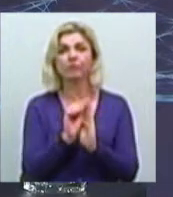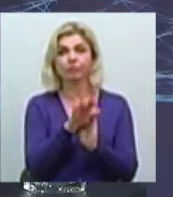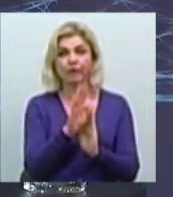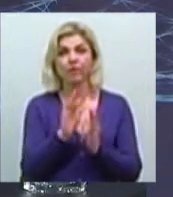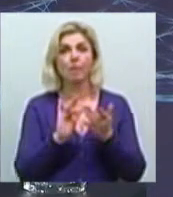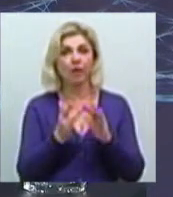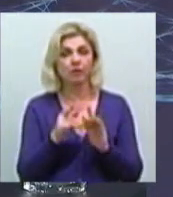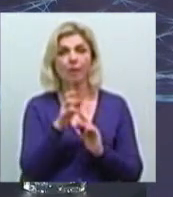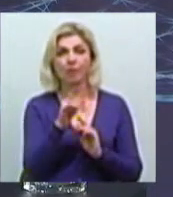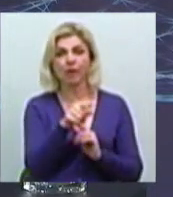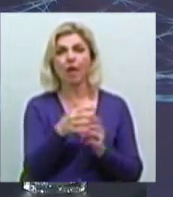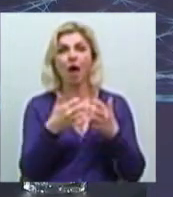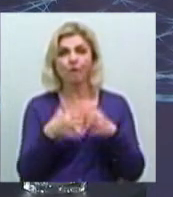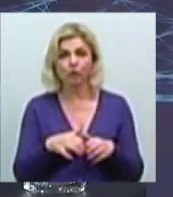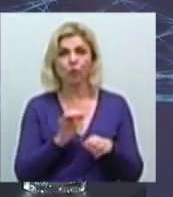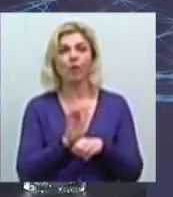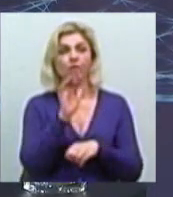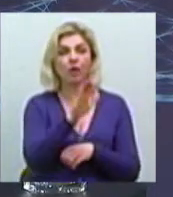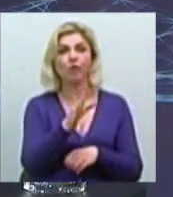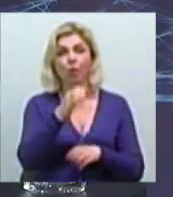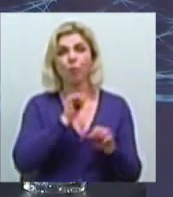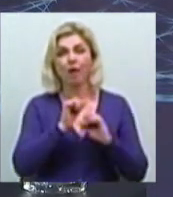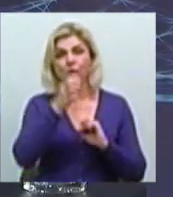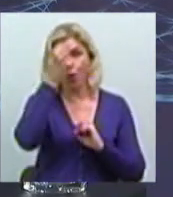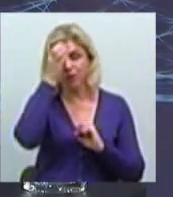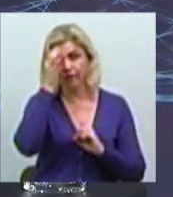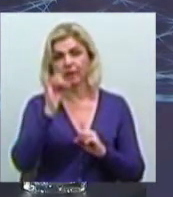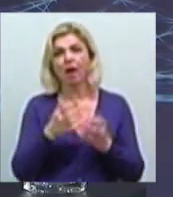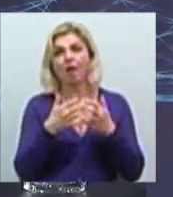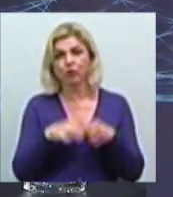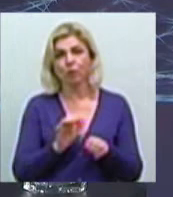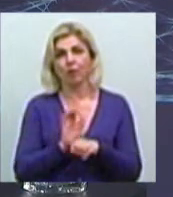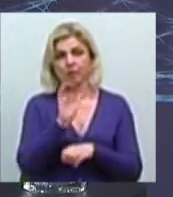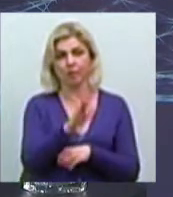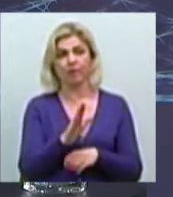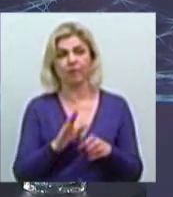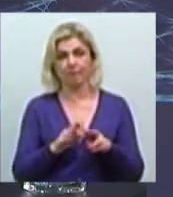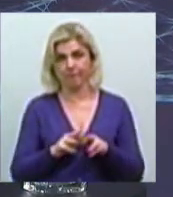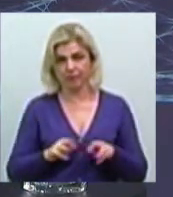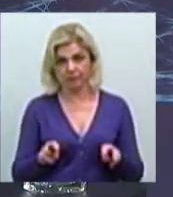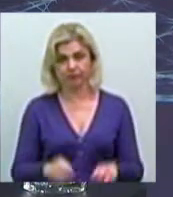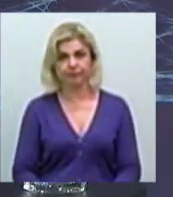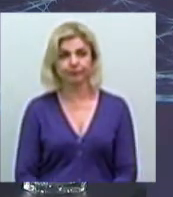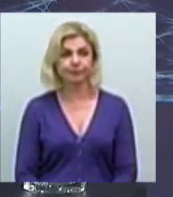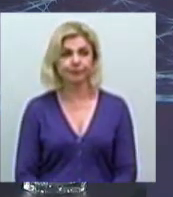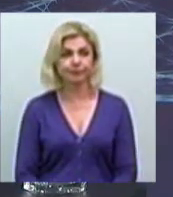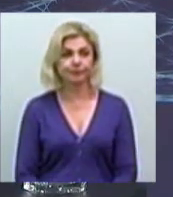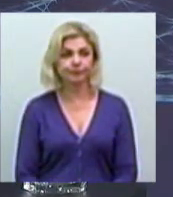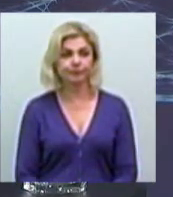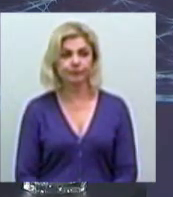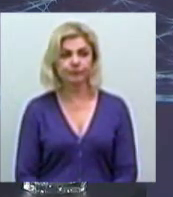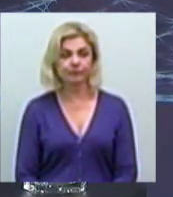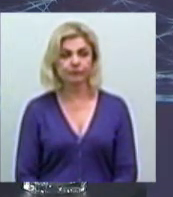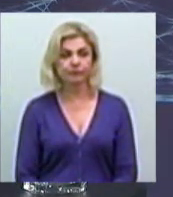вони б автоматично потрапляли до управління освіти і, відповідно, вони автоматично потрапляли б до